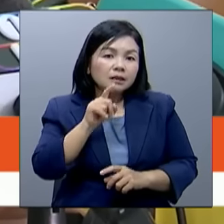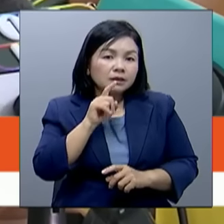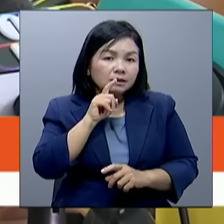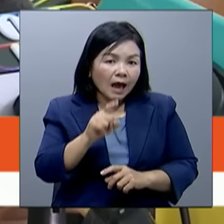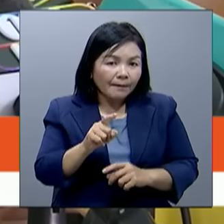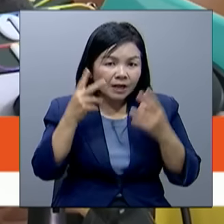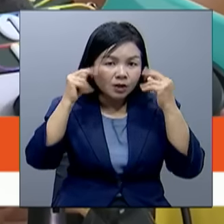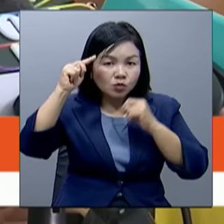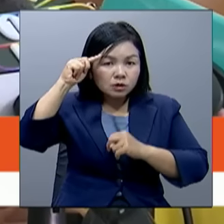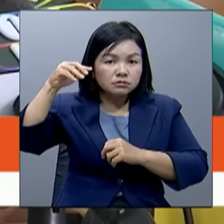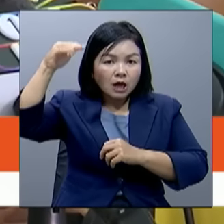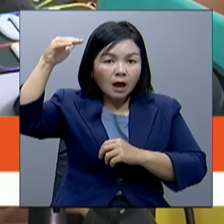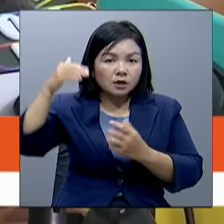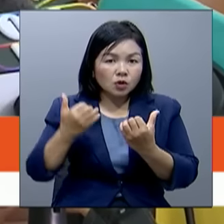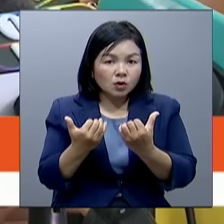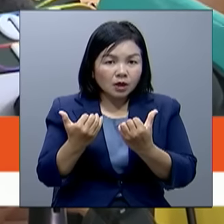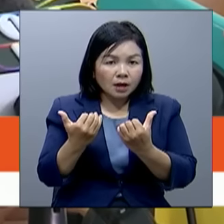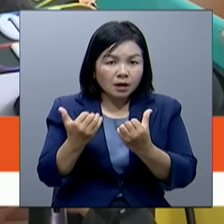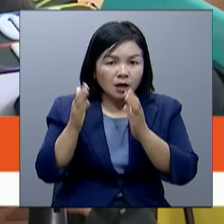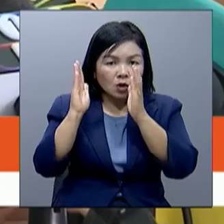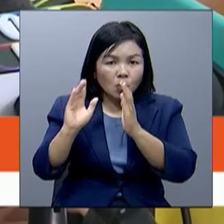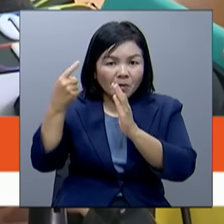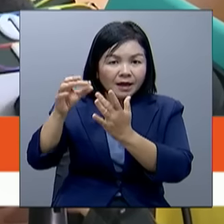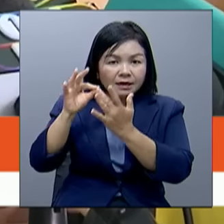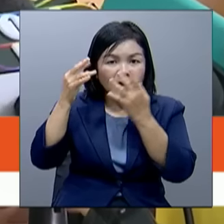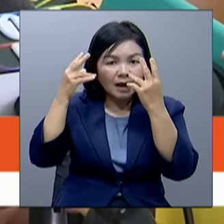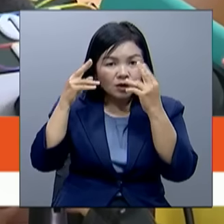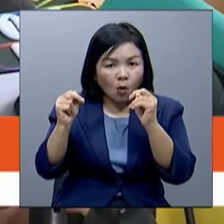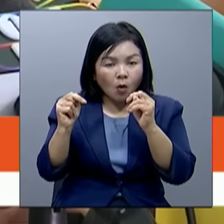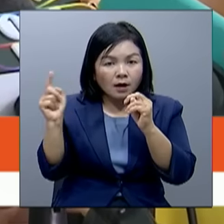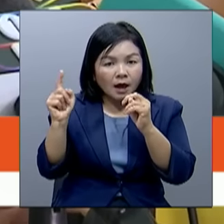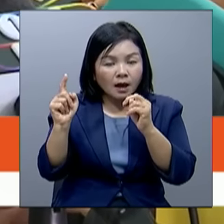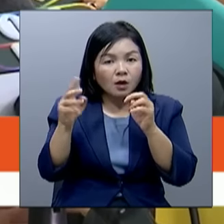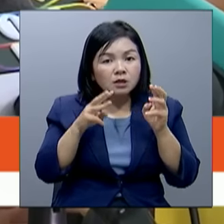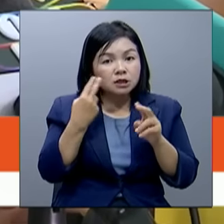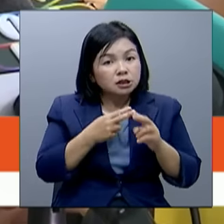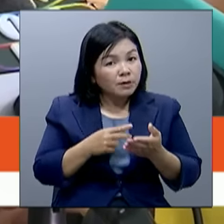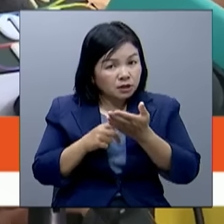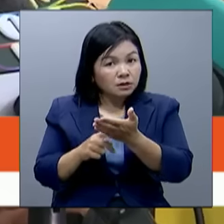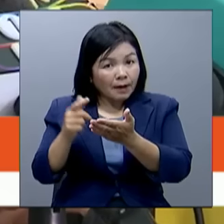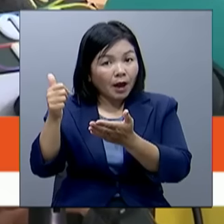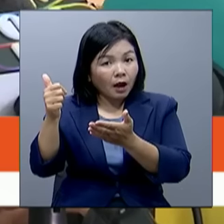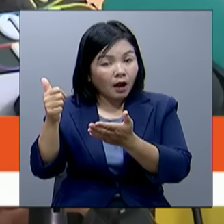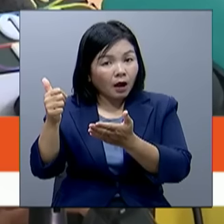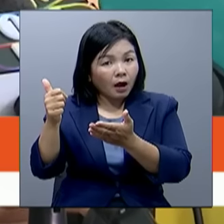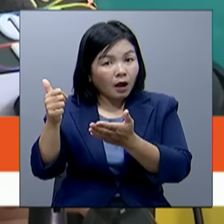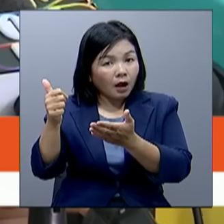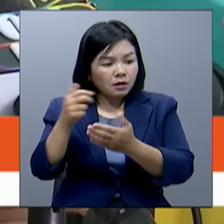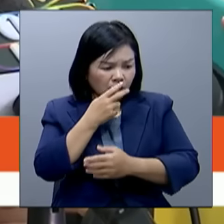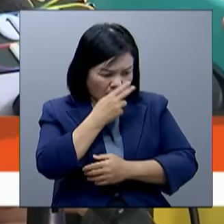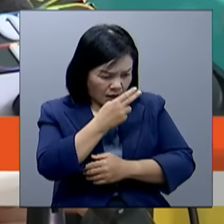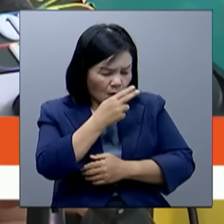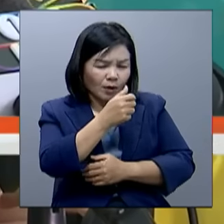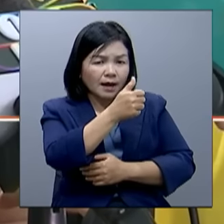าเนี่ยตอนเลือกนายกคนใหม่อ่ะยังมีชื่อเป็นแคนดิเดตเลือกกลับมาได้แล้วรอบอ่ะ ผมเห็นว่าได้นะ